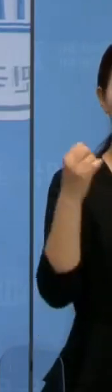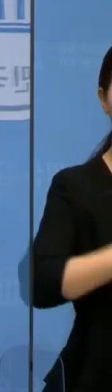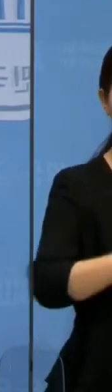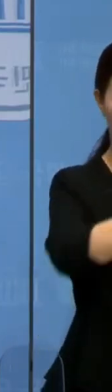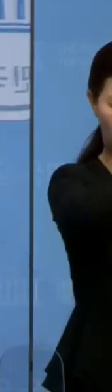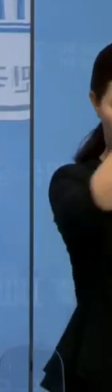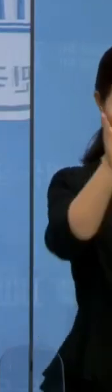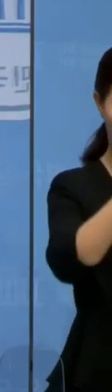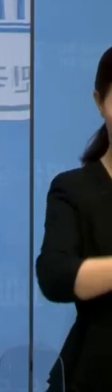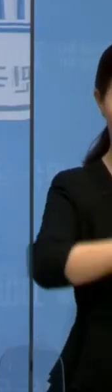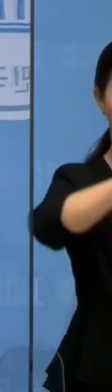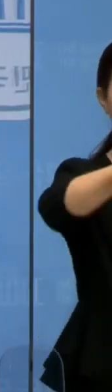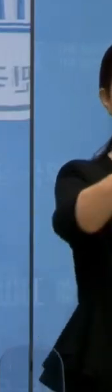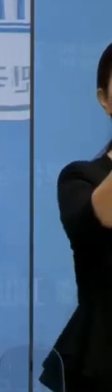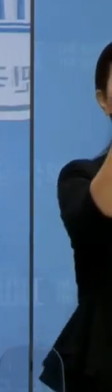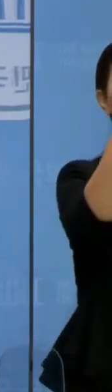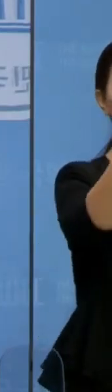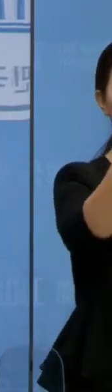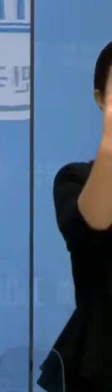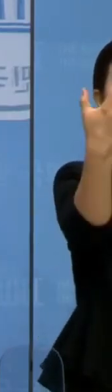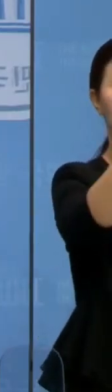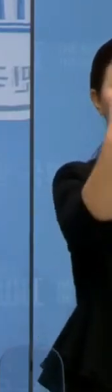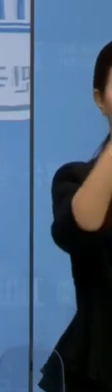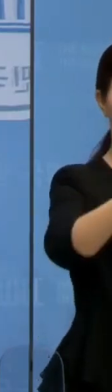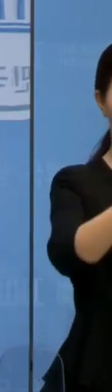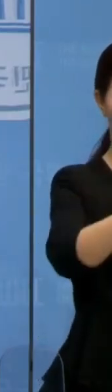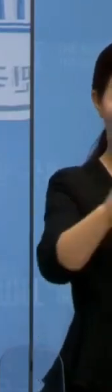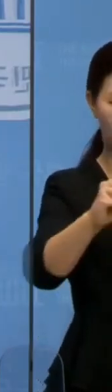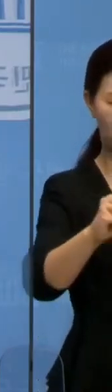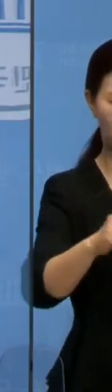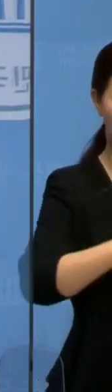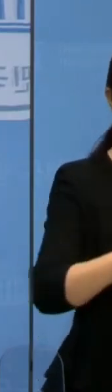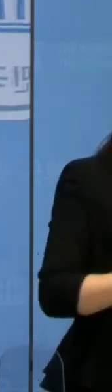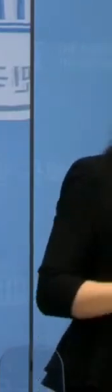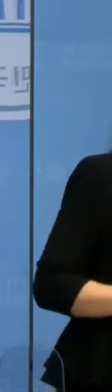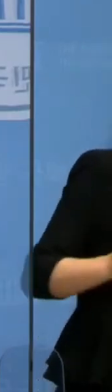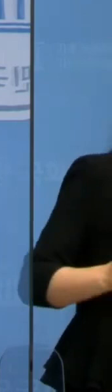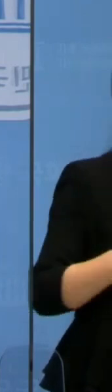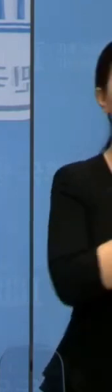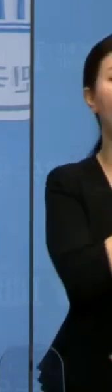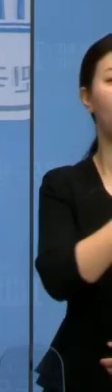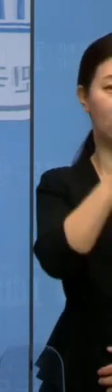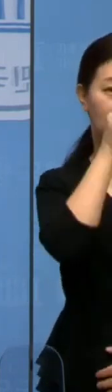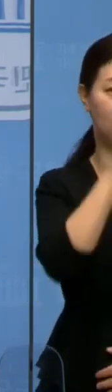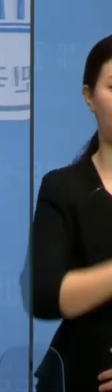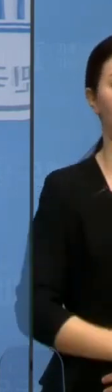전국에 80만 명의 열정적인 당원들이 함께하고 있습니다.